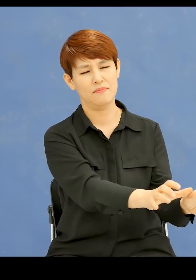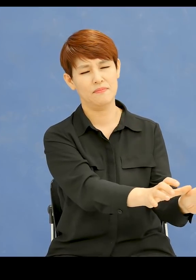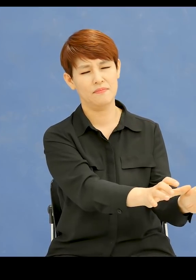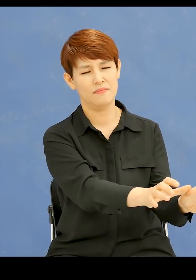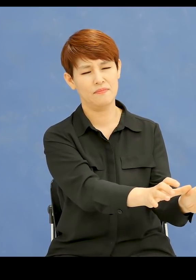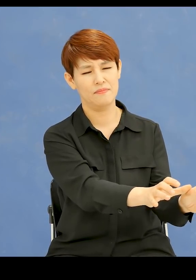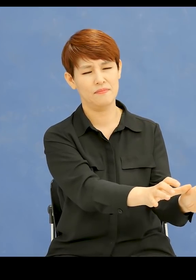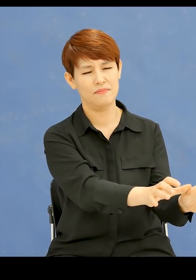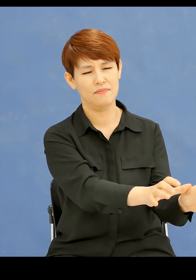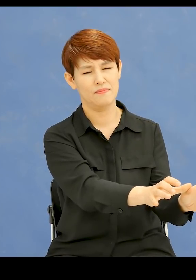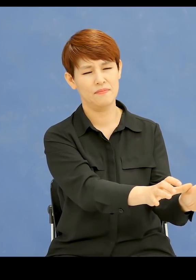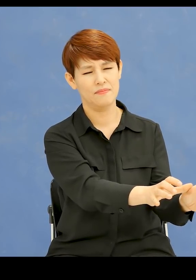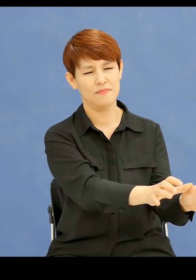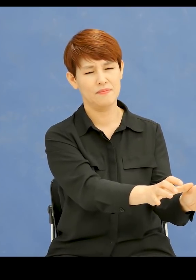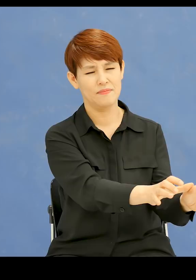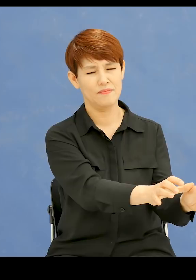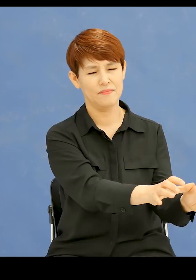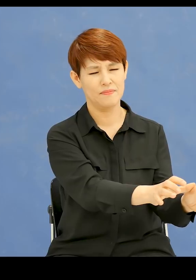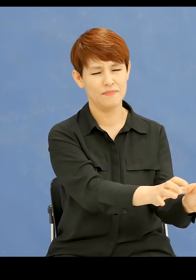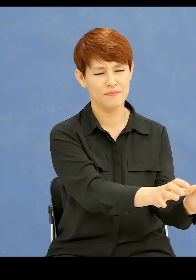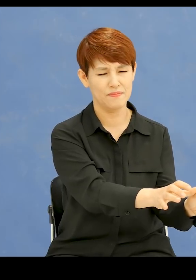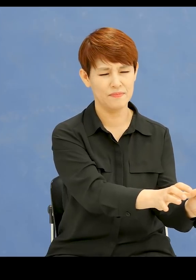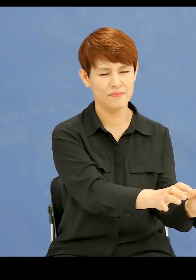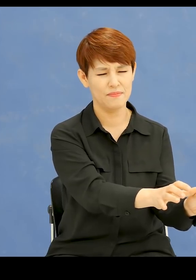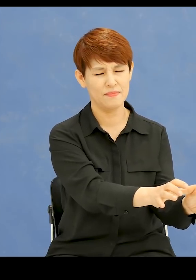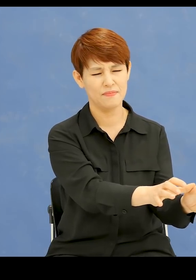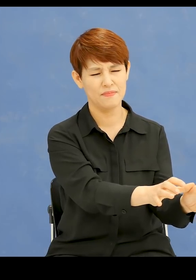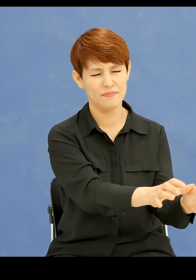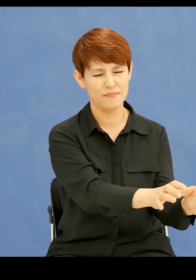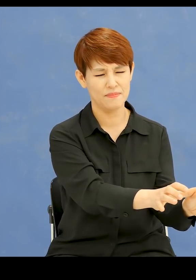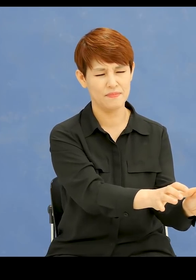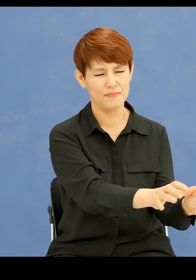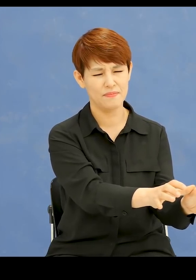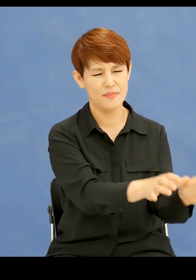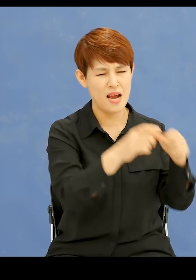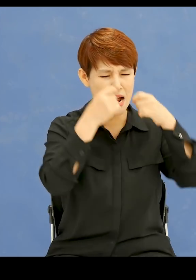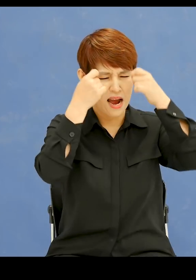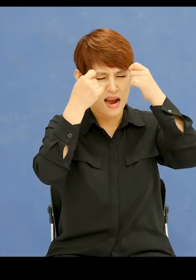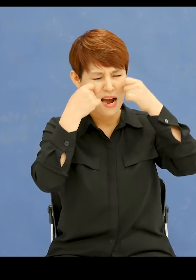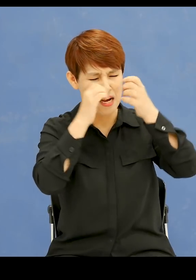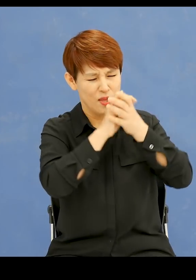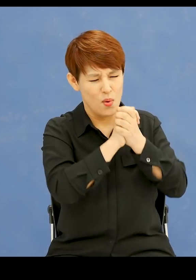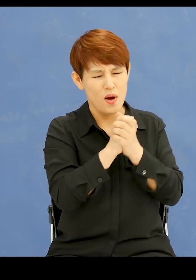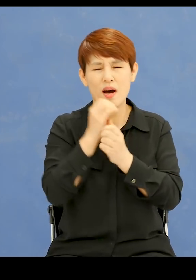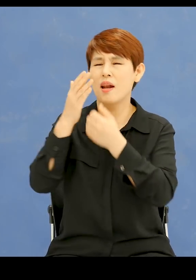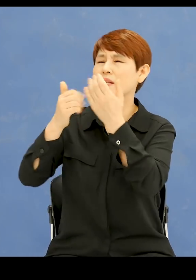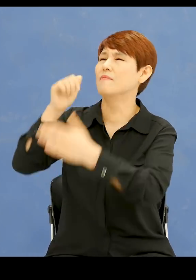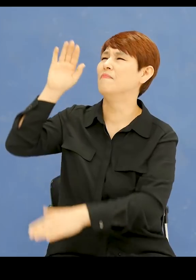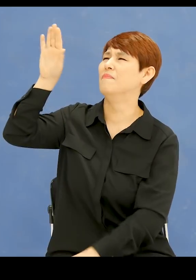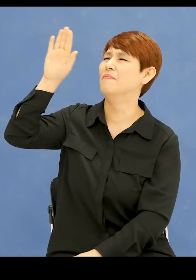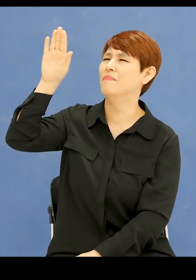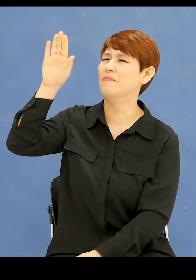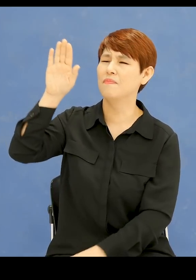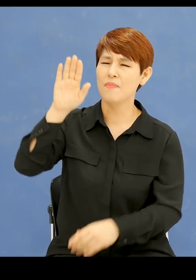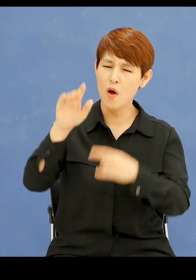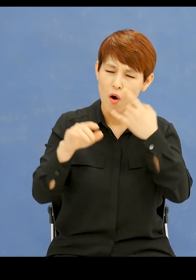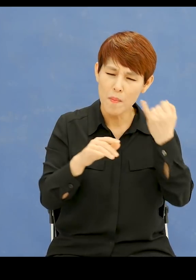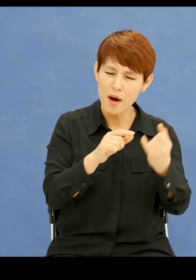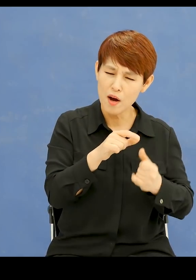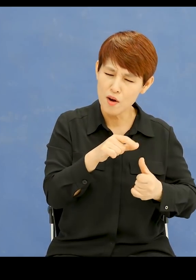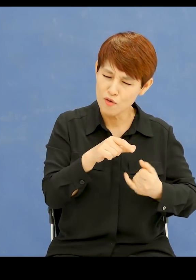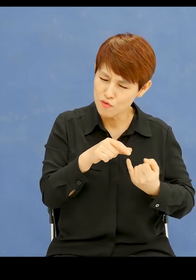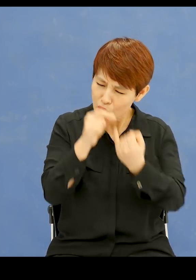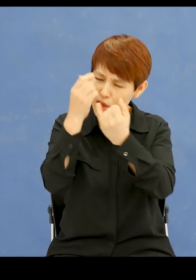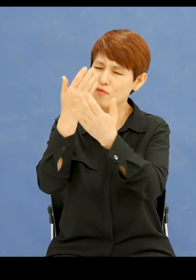그래서 엄마 발 붙잡고 그때 막 뜨거운 열정으로 막 울면서 하나님 우리 어머니 구원시켜 주세요.